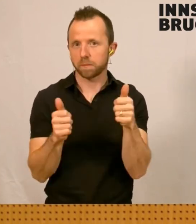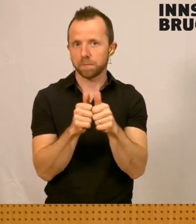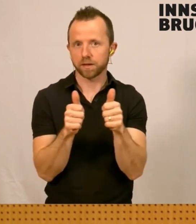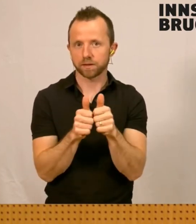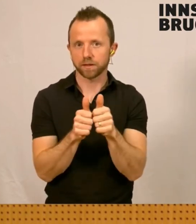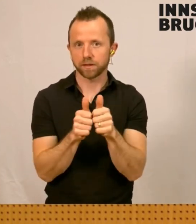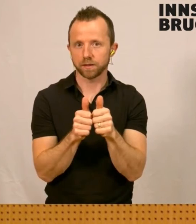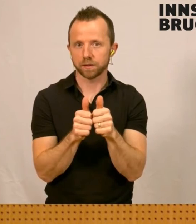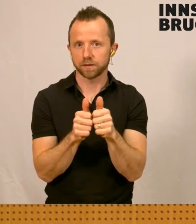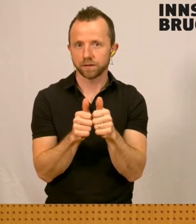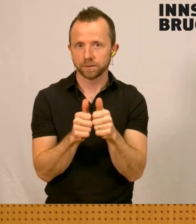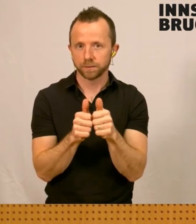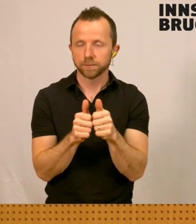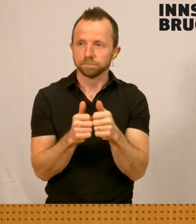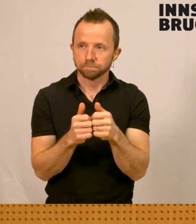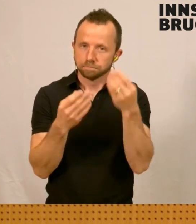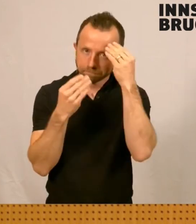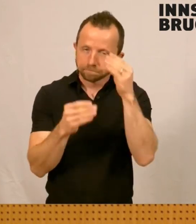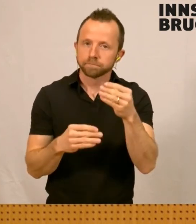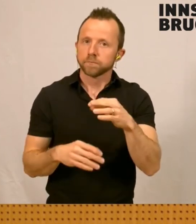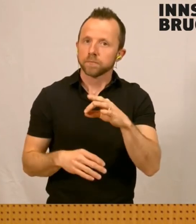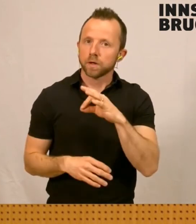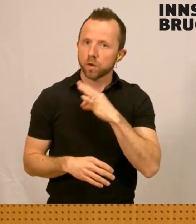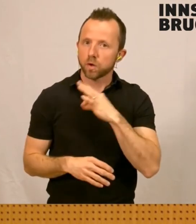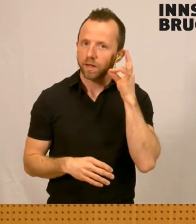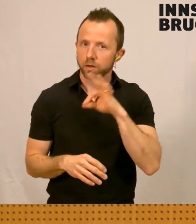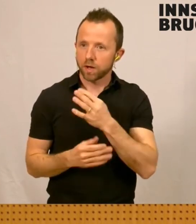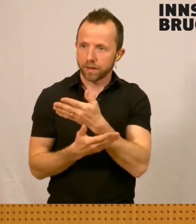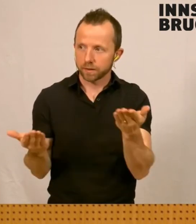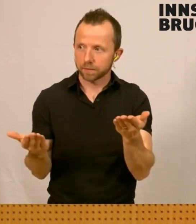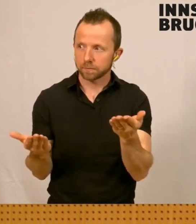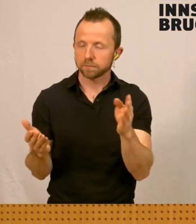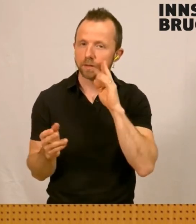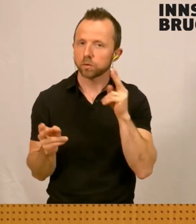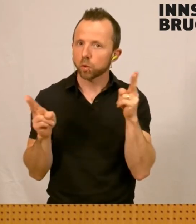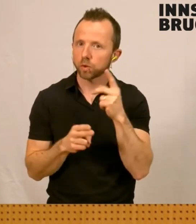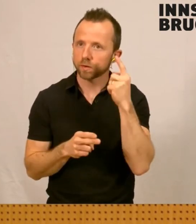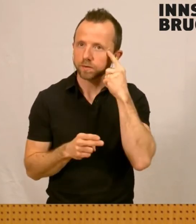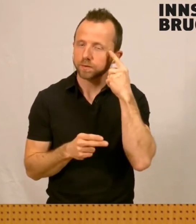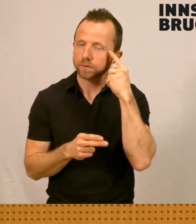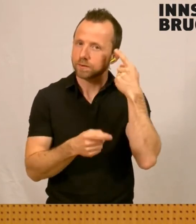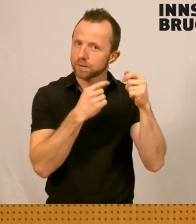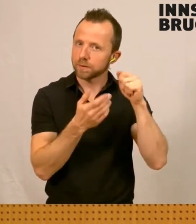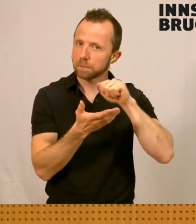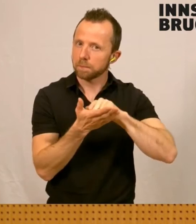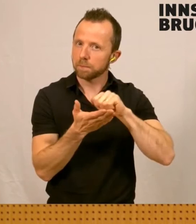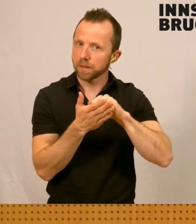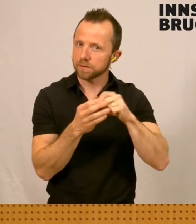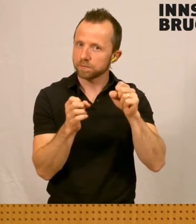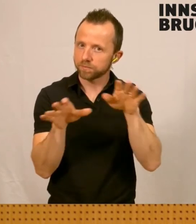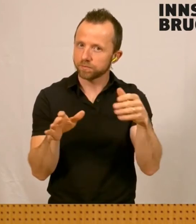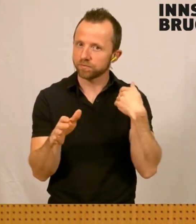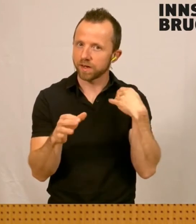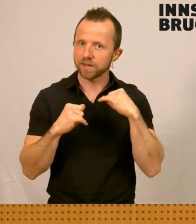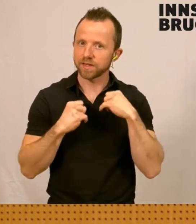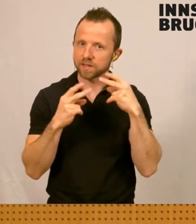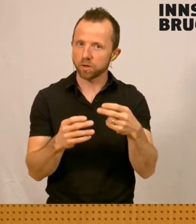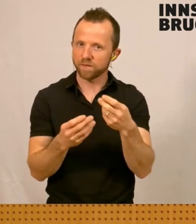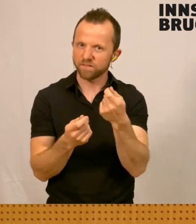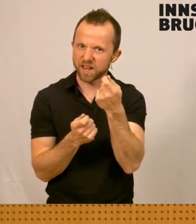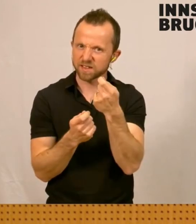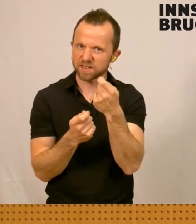Geschätzte Kolleginnen und Kollegen, bitte denken Sie noch einmal kurz an die Pressemeldungen zu den Innsbrucker Finanzen während der letzten